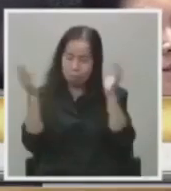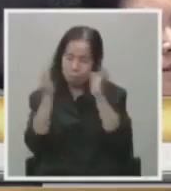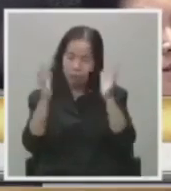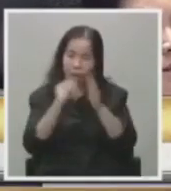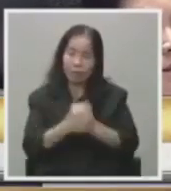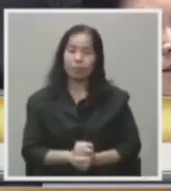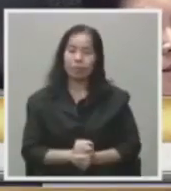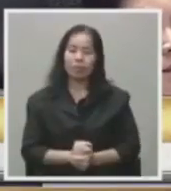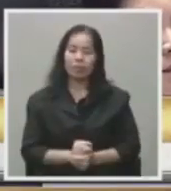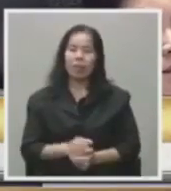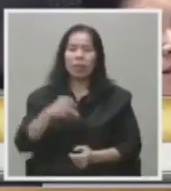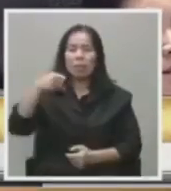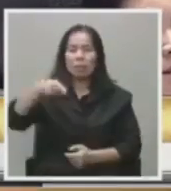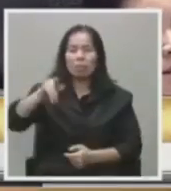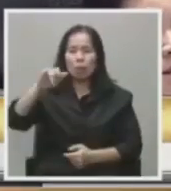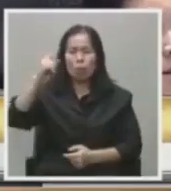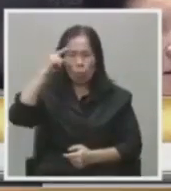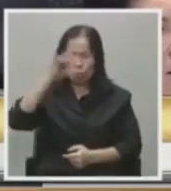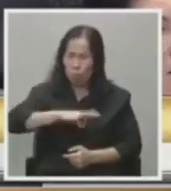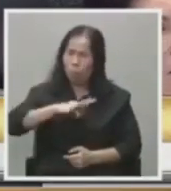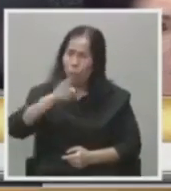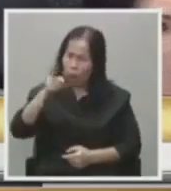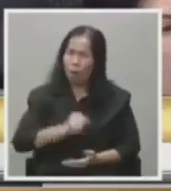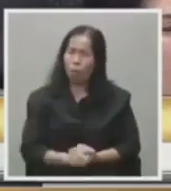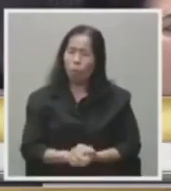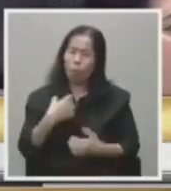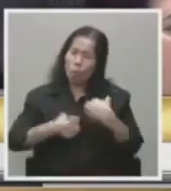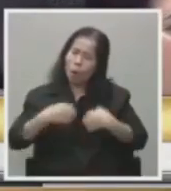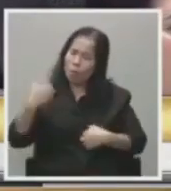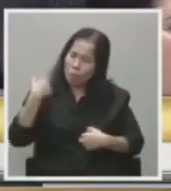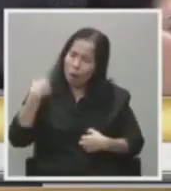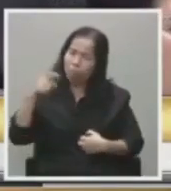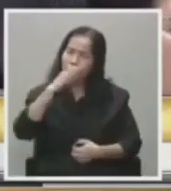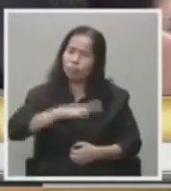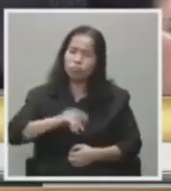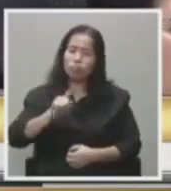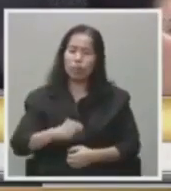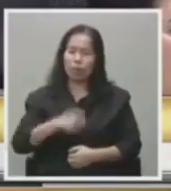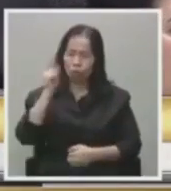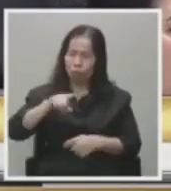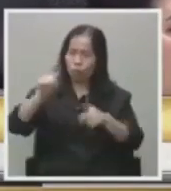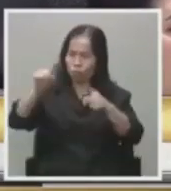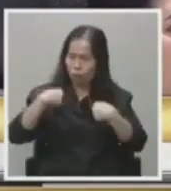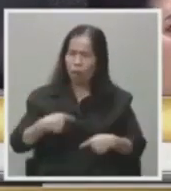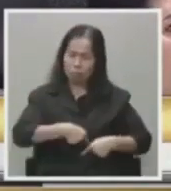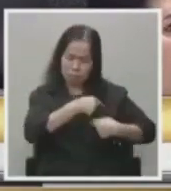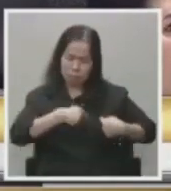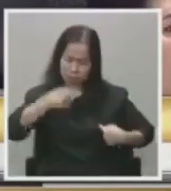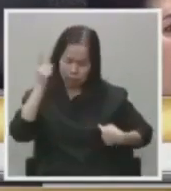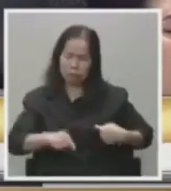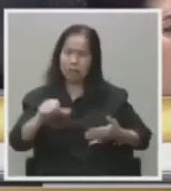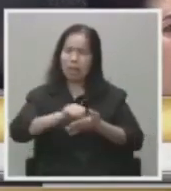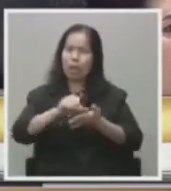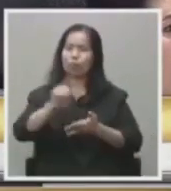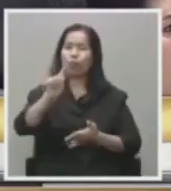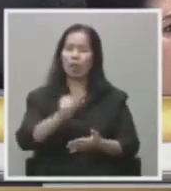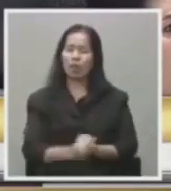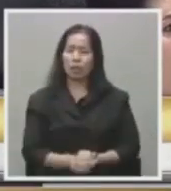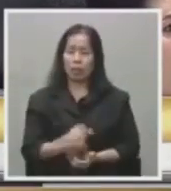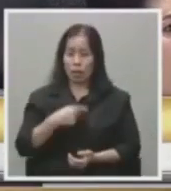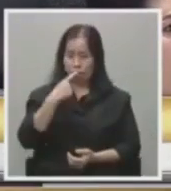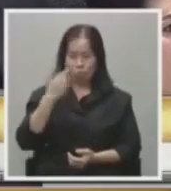ธ์ท่านเดือดร้อนมั้งไหมครับเรื่องนี้ท่านต้องตอบว่าท่านจริงใจจะแก้ปัญหาอย่างไรผมเองก็ไม่ได้พูดลอยๆหร